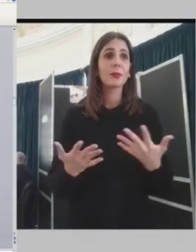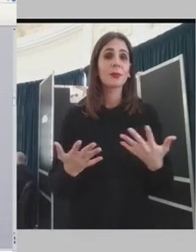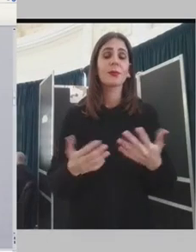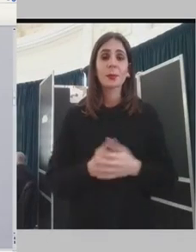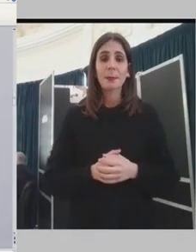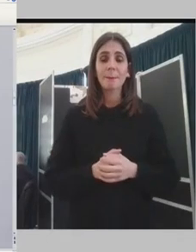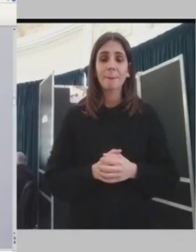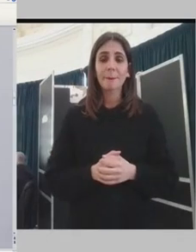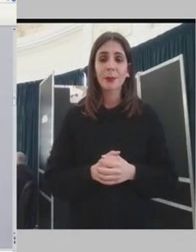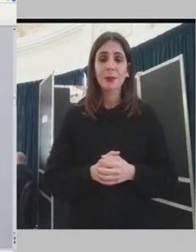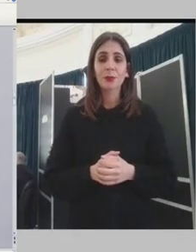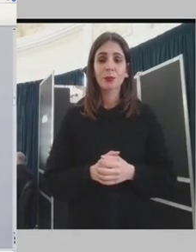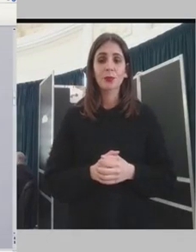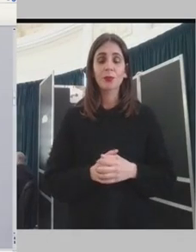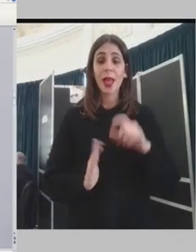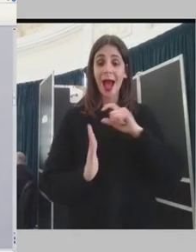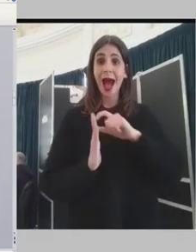8 articoli